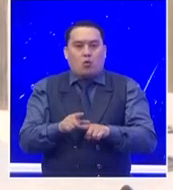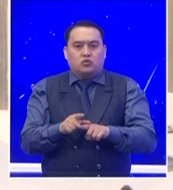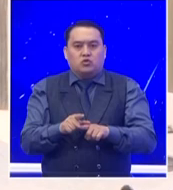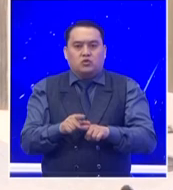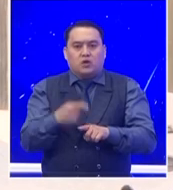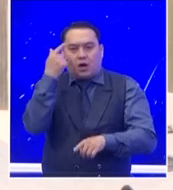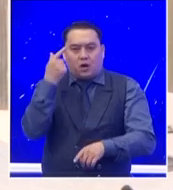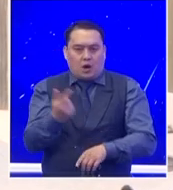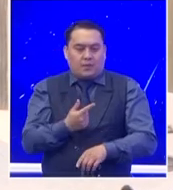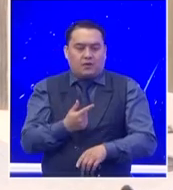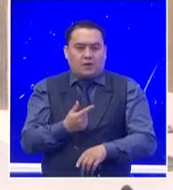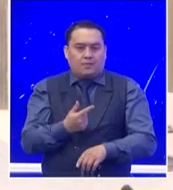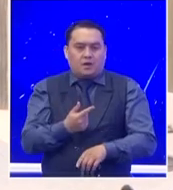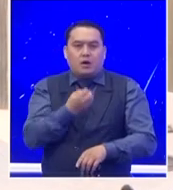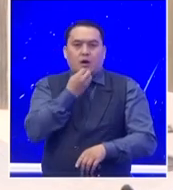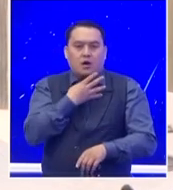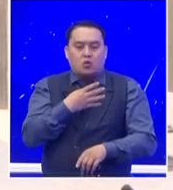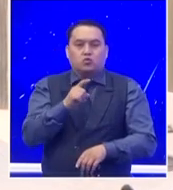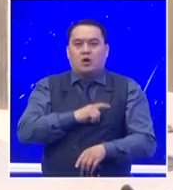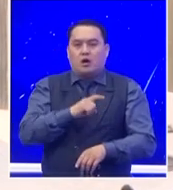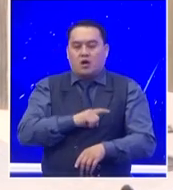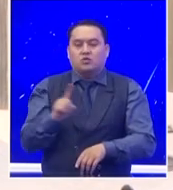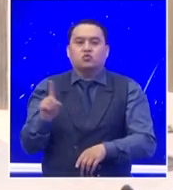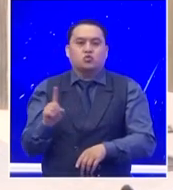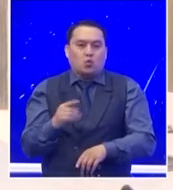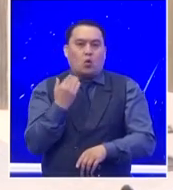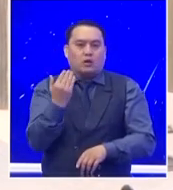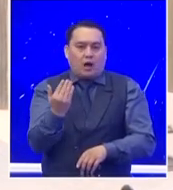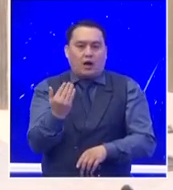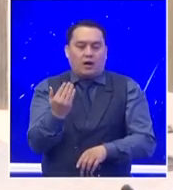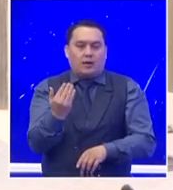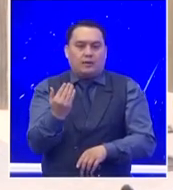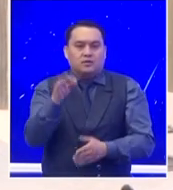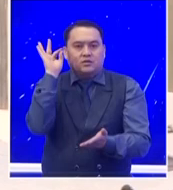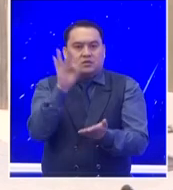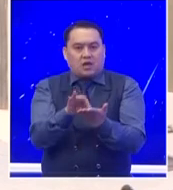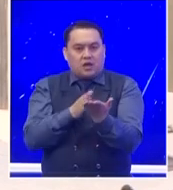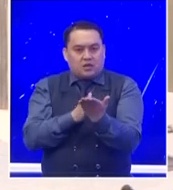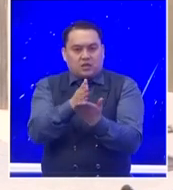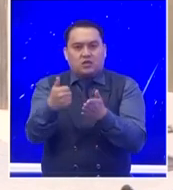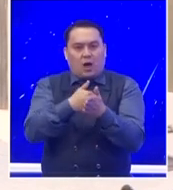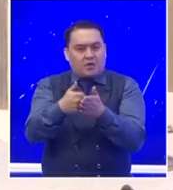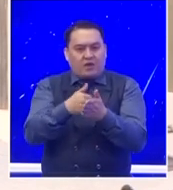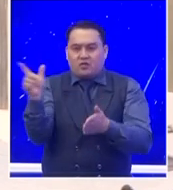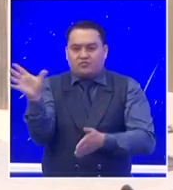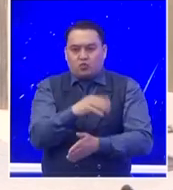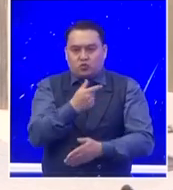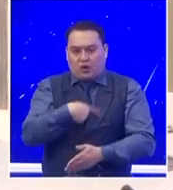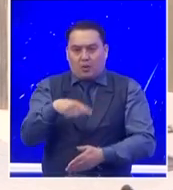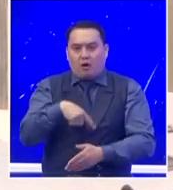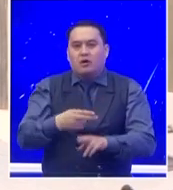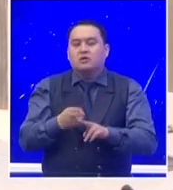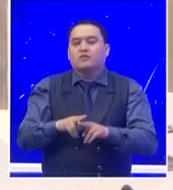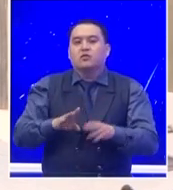стороны. У нее хорошее качество в том, что она целеустремленно и добивается своего. То есть она